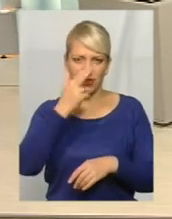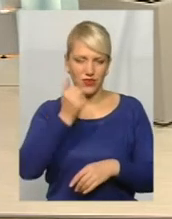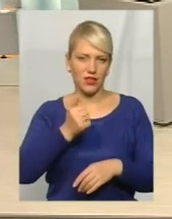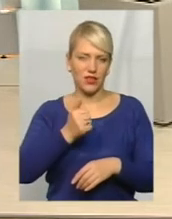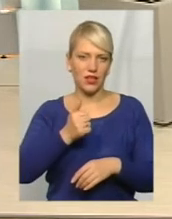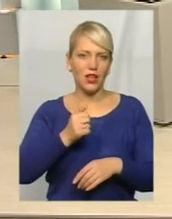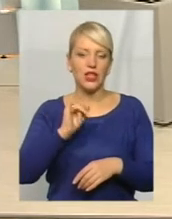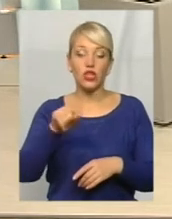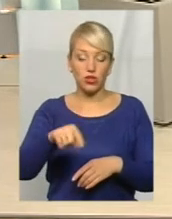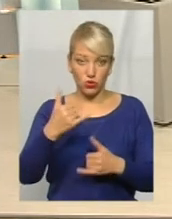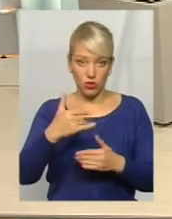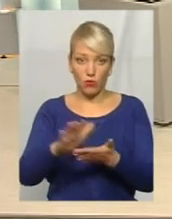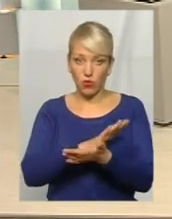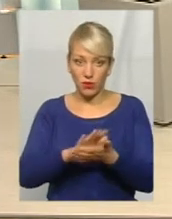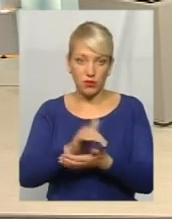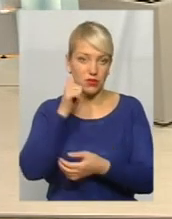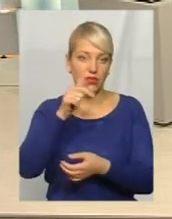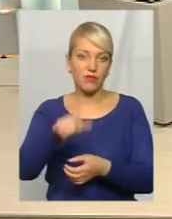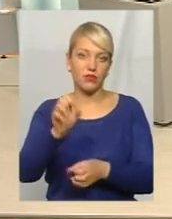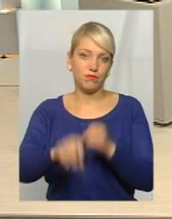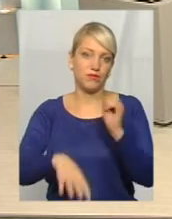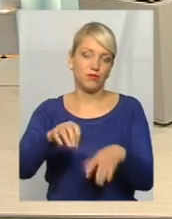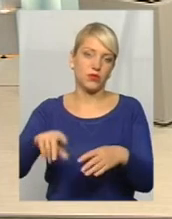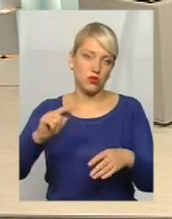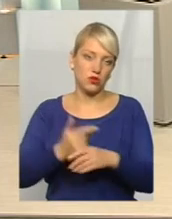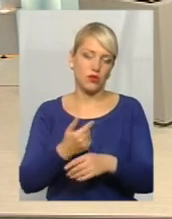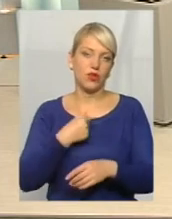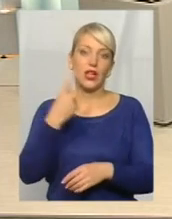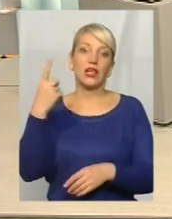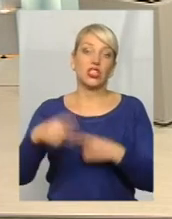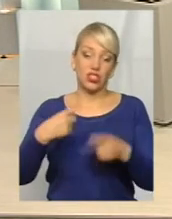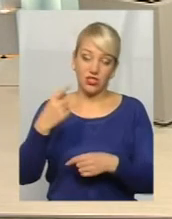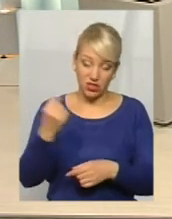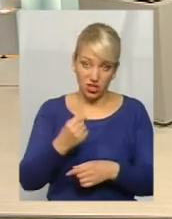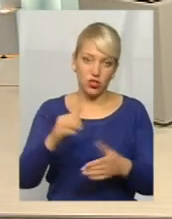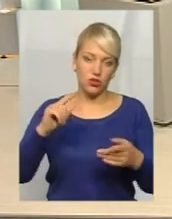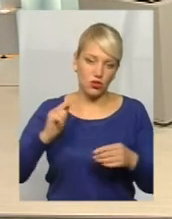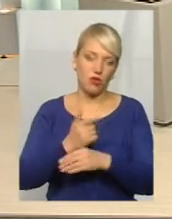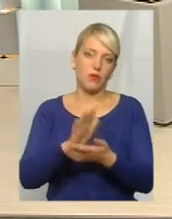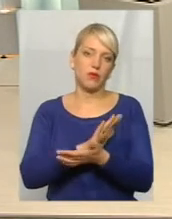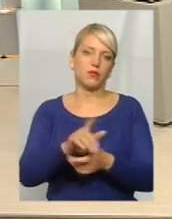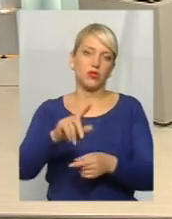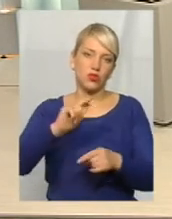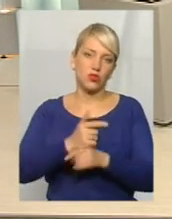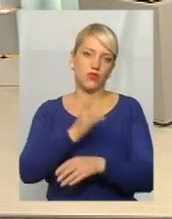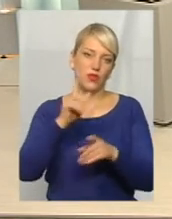там поприбирали сьогодні, через два дня там буде таке саме. Через тиждень ми знову приберемо, але через два дня знову таке саме буде.